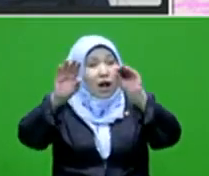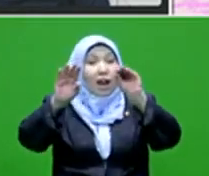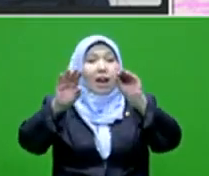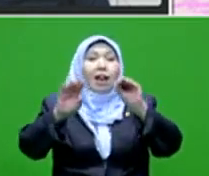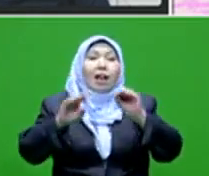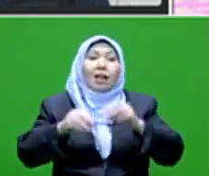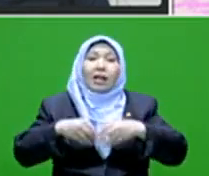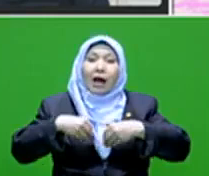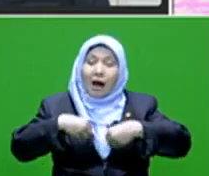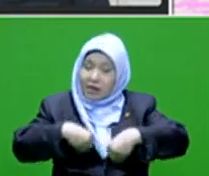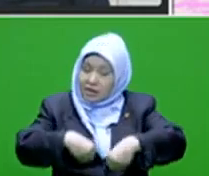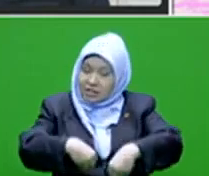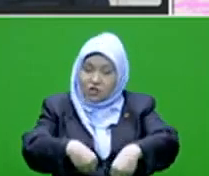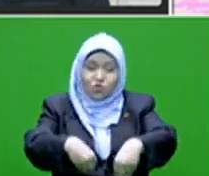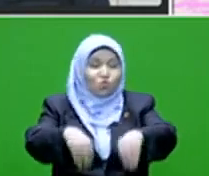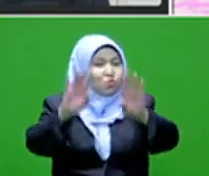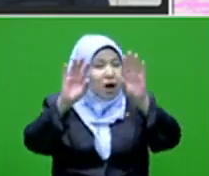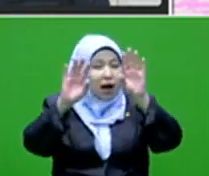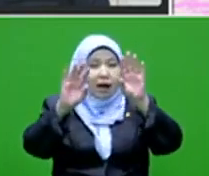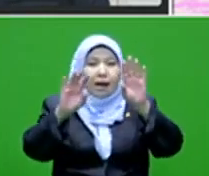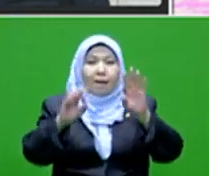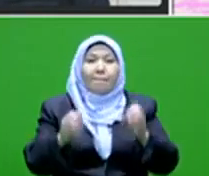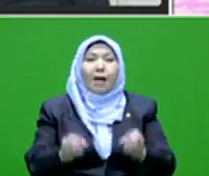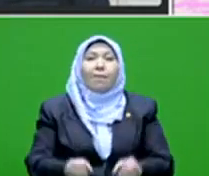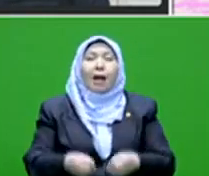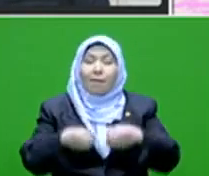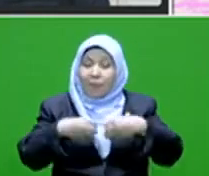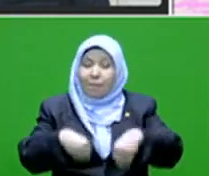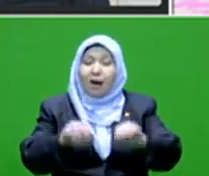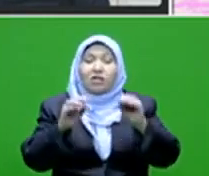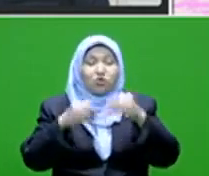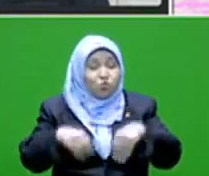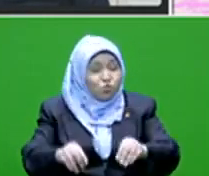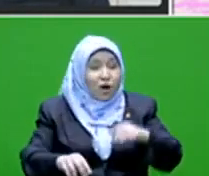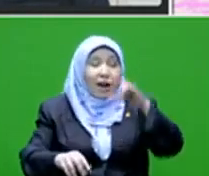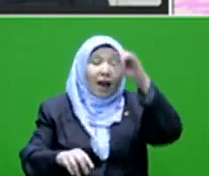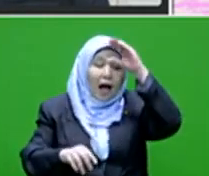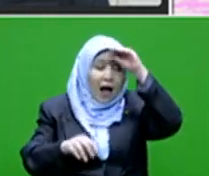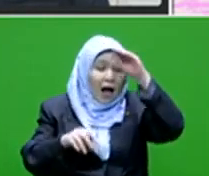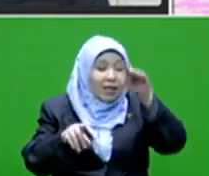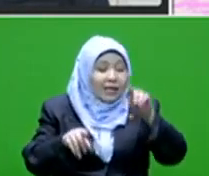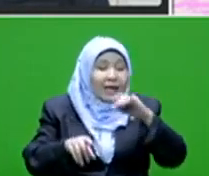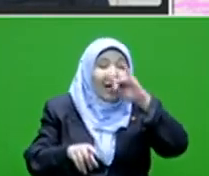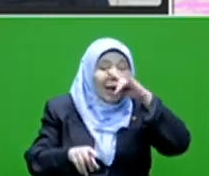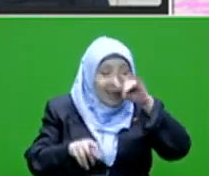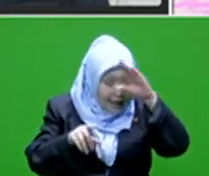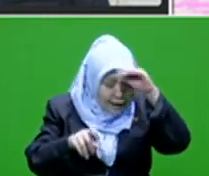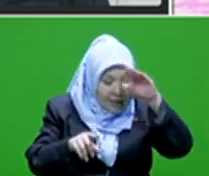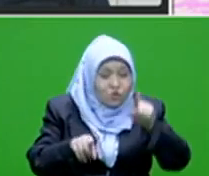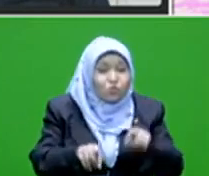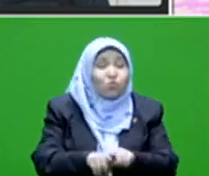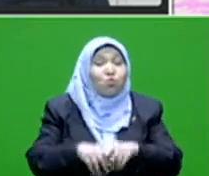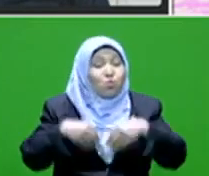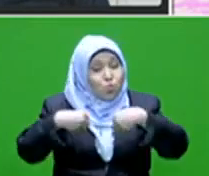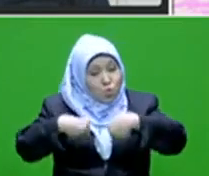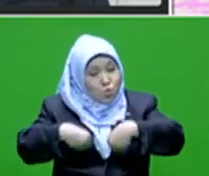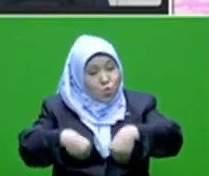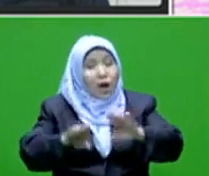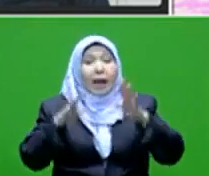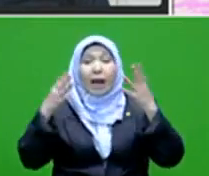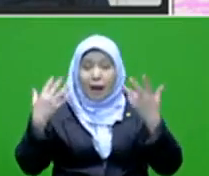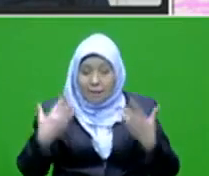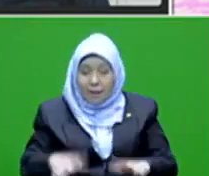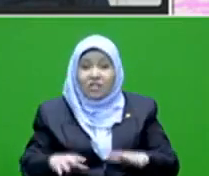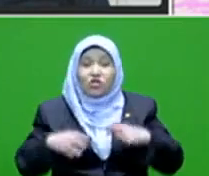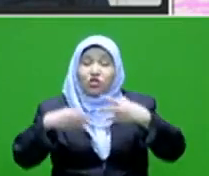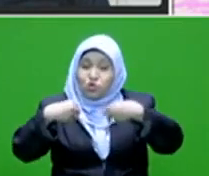bi thamanin bakhsin. Berapa duit ah depa juai adik depa? La haula wala quwata illa billah. Depa juai. Lepas depa